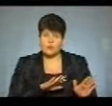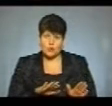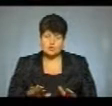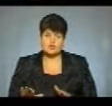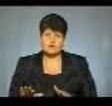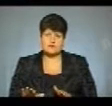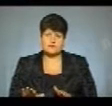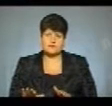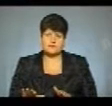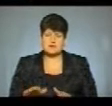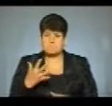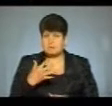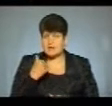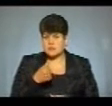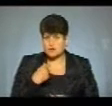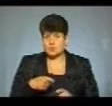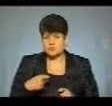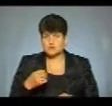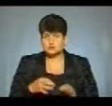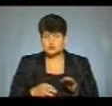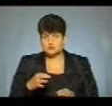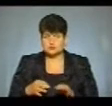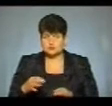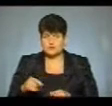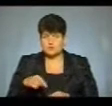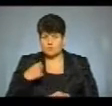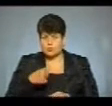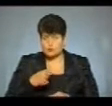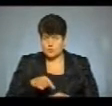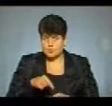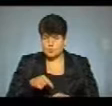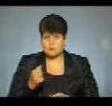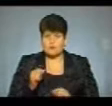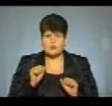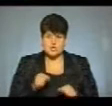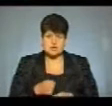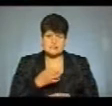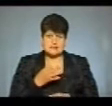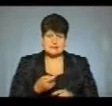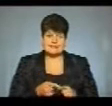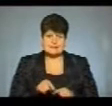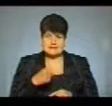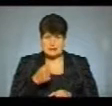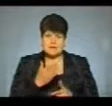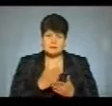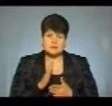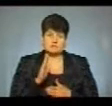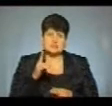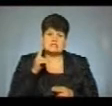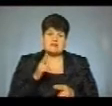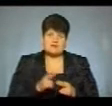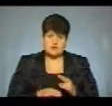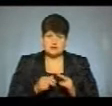рік, 5 років вже йде сюди. І цього року вже, можна сказати, цей рік повинен бути завершувальний рік